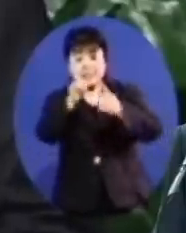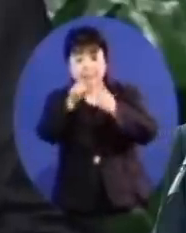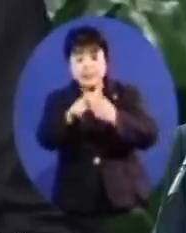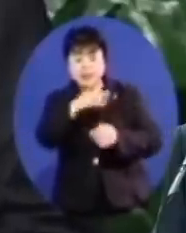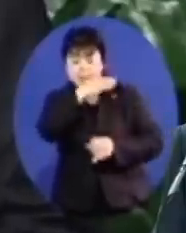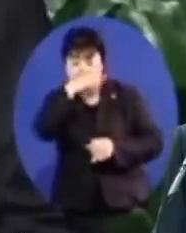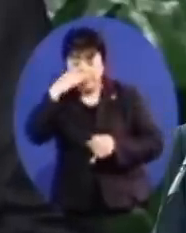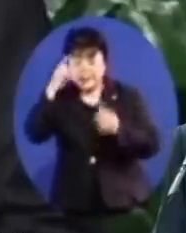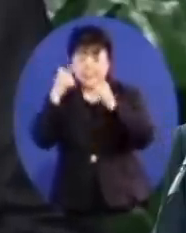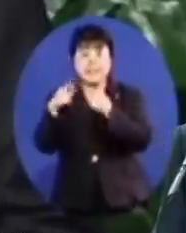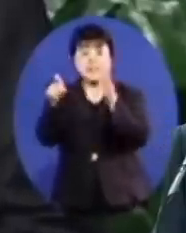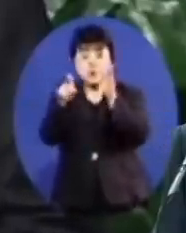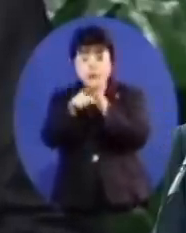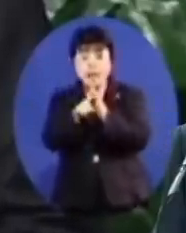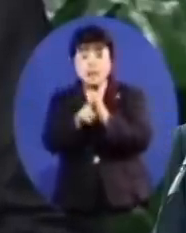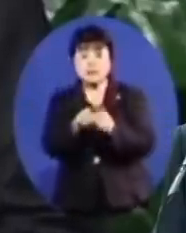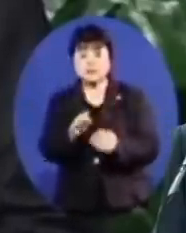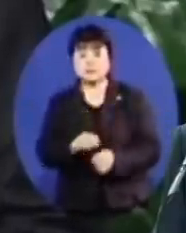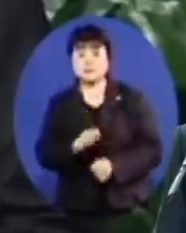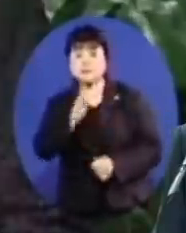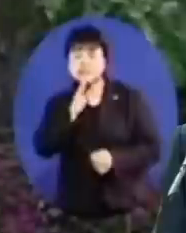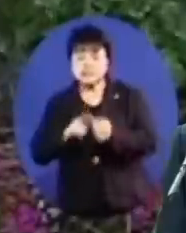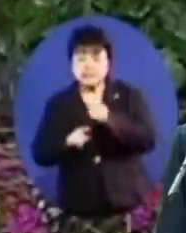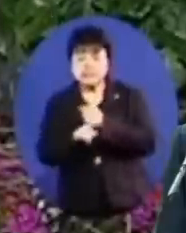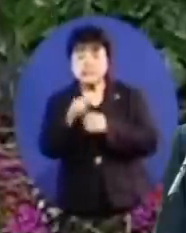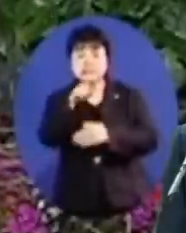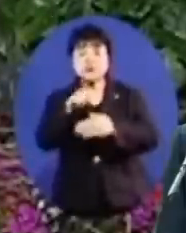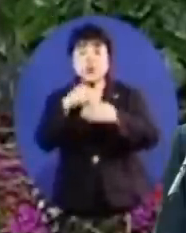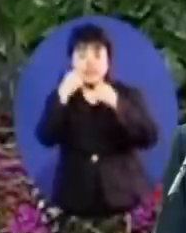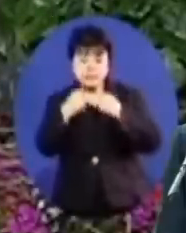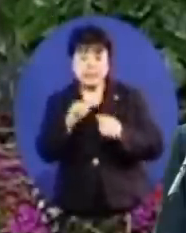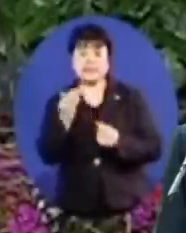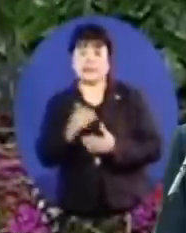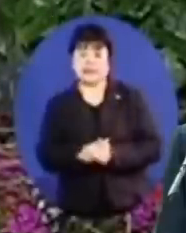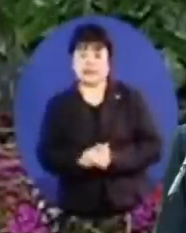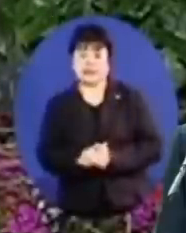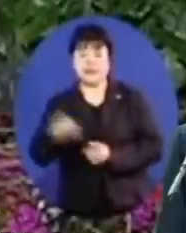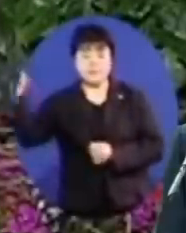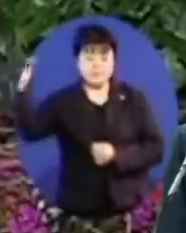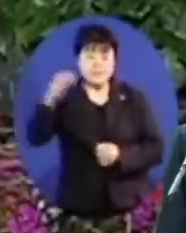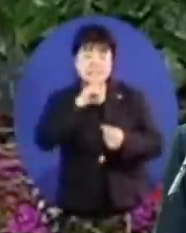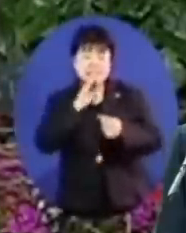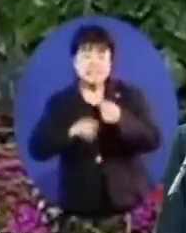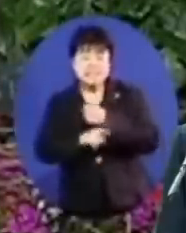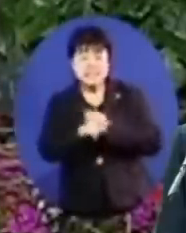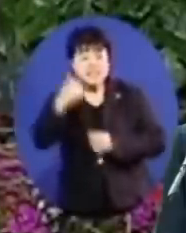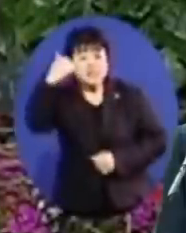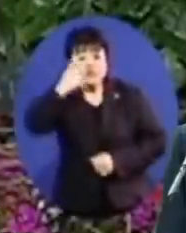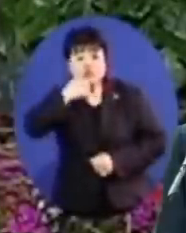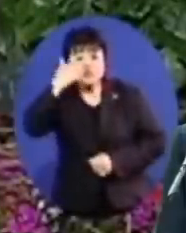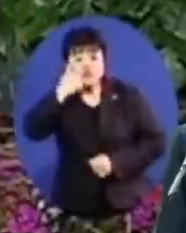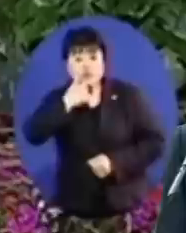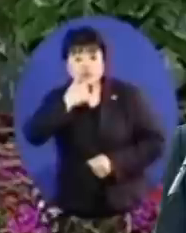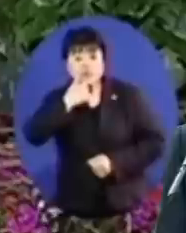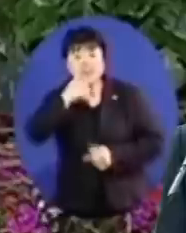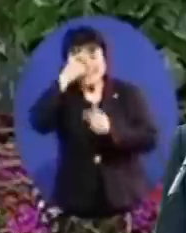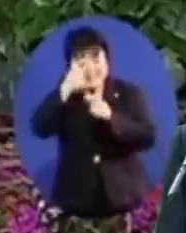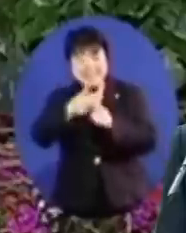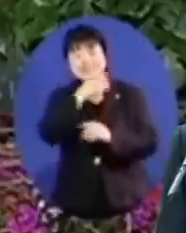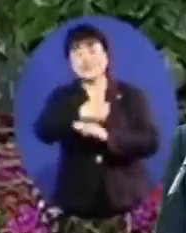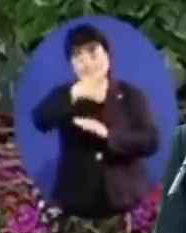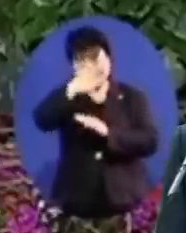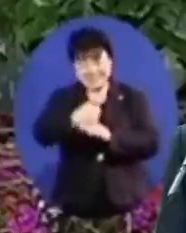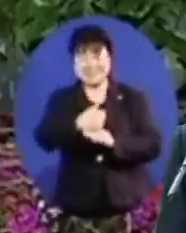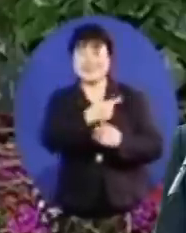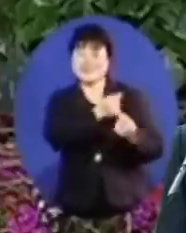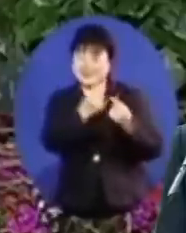올바르게 살기 위해서는 빛과 진리 속에 살아야 되는데 그 빛과 진리가 누굽니까? 예수 그리스도인